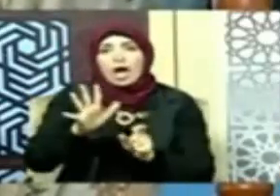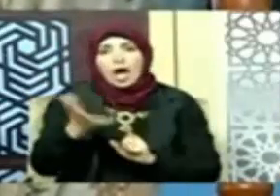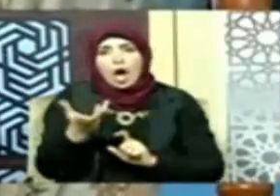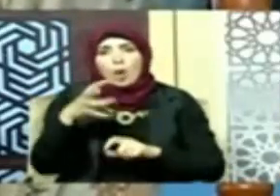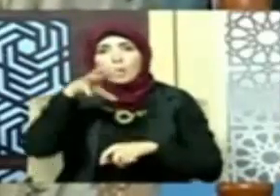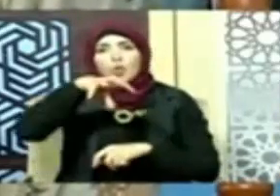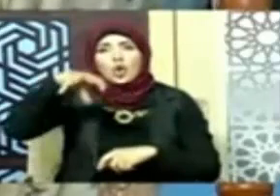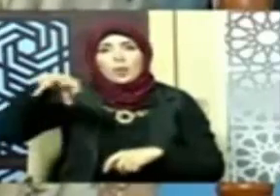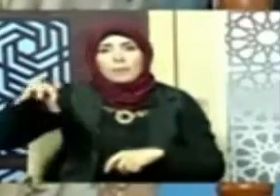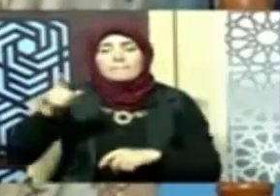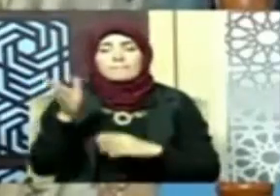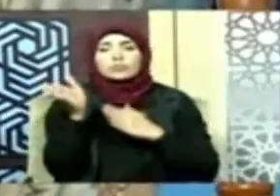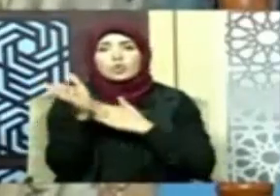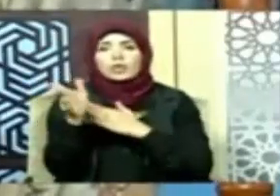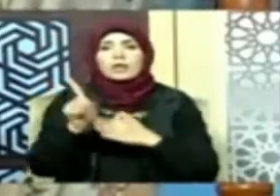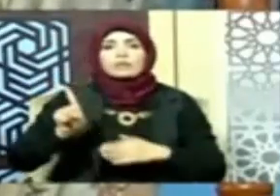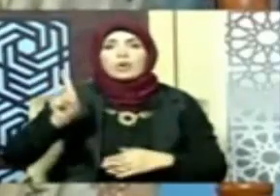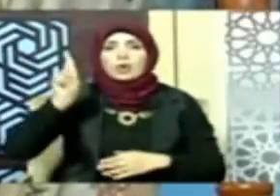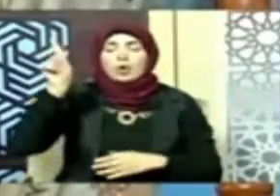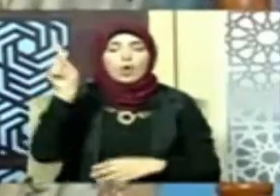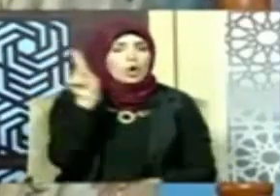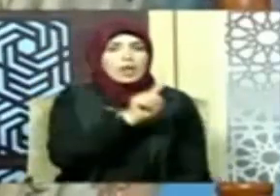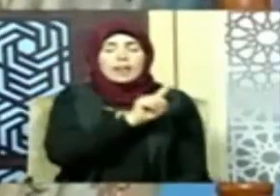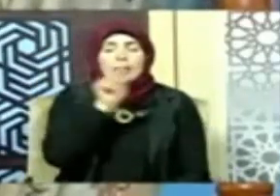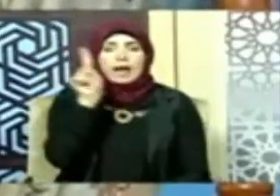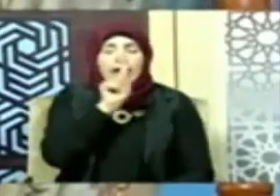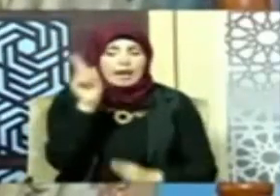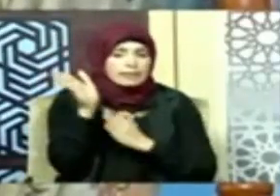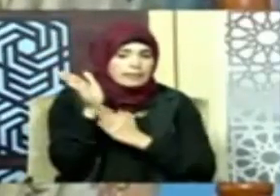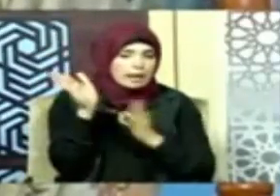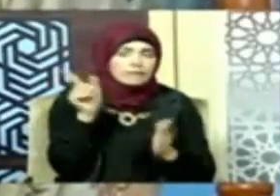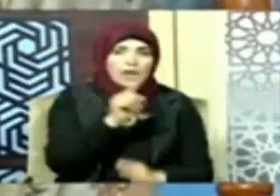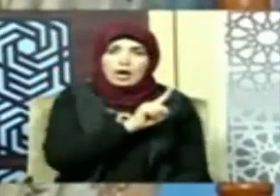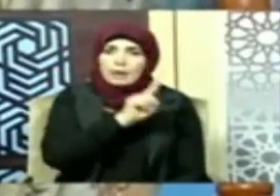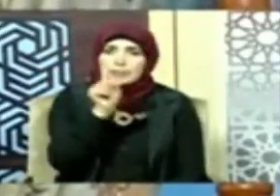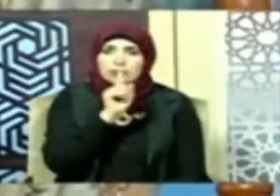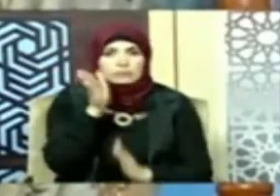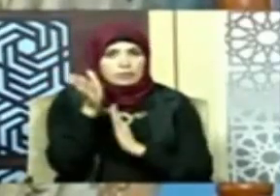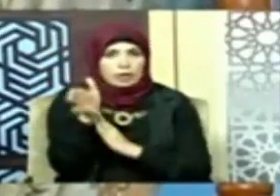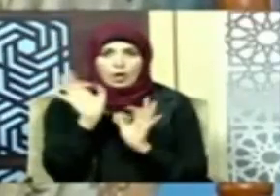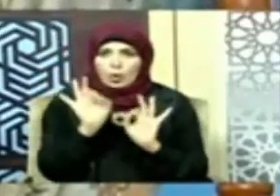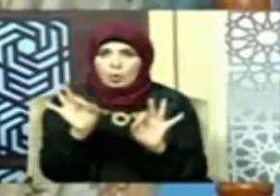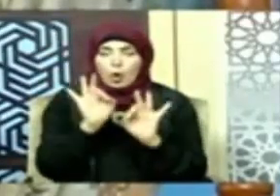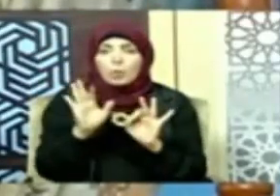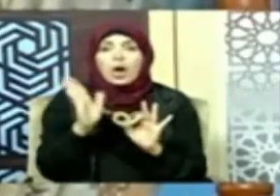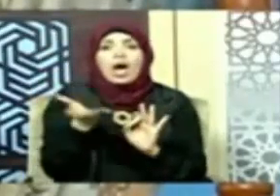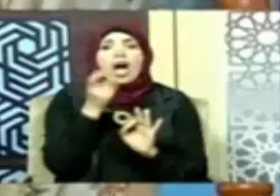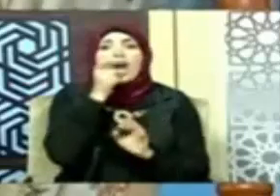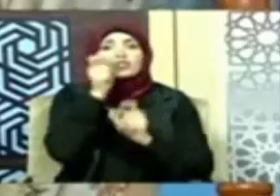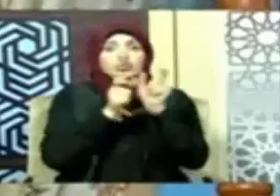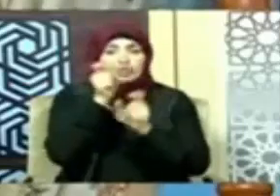بسنة الله التي لا تتخلف، بأن من تعالى على الناس